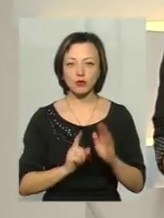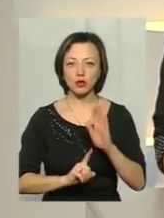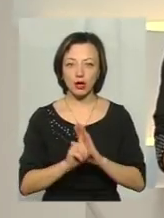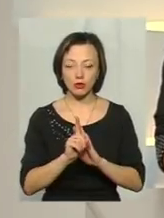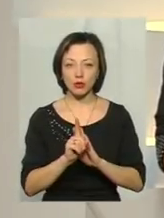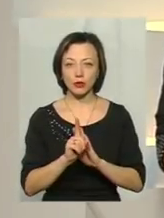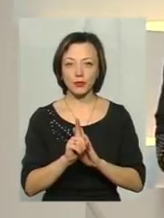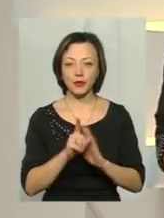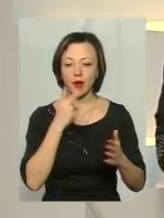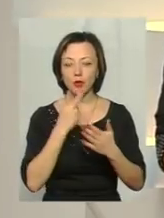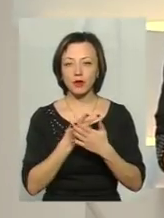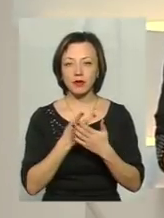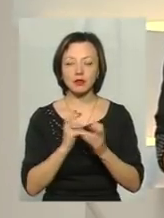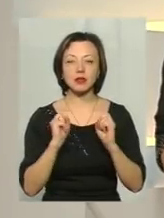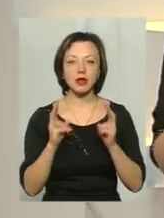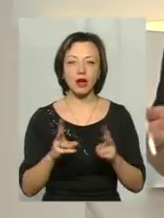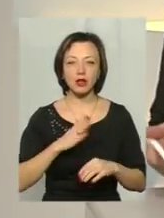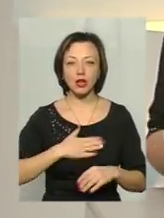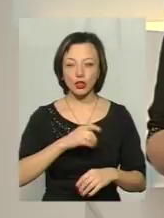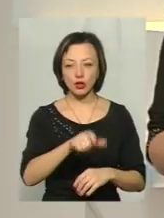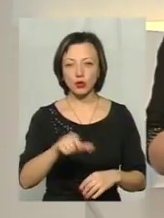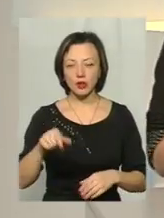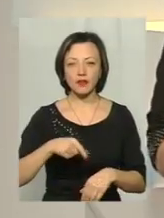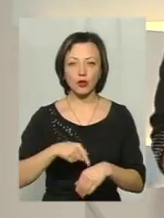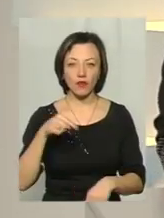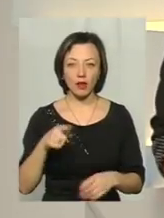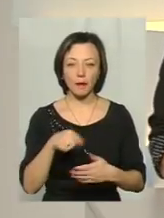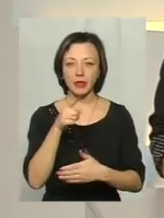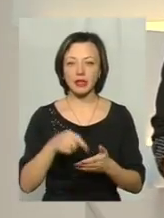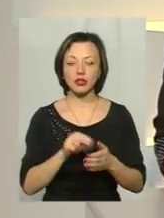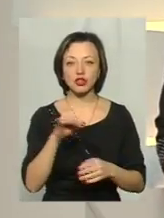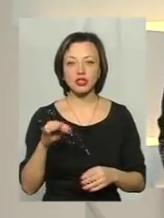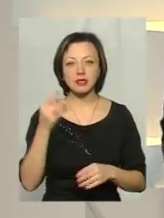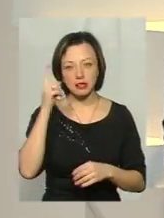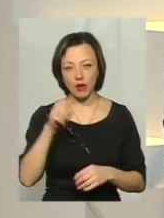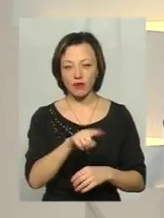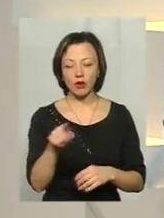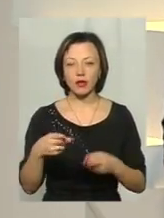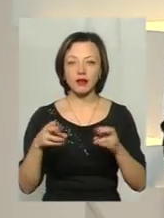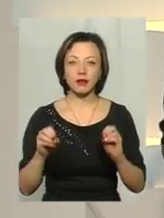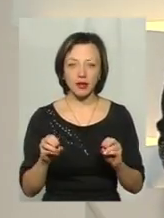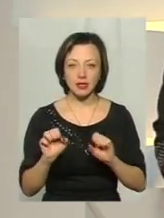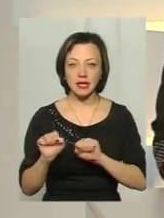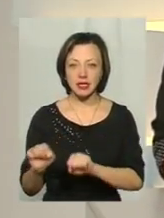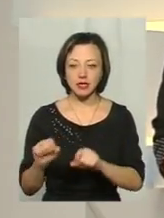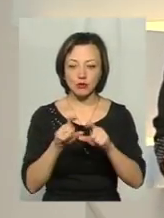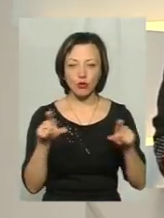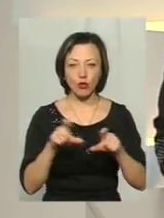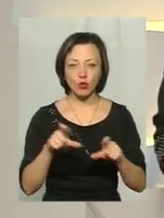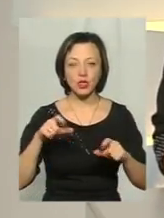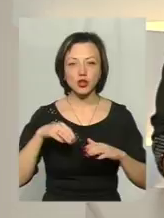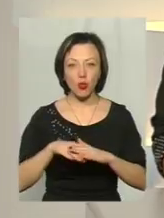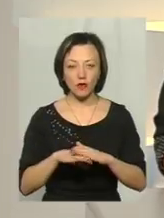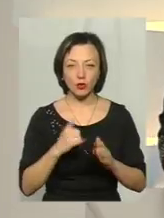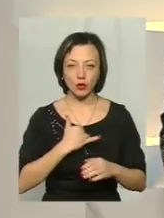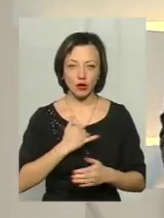ми подивились, як наші містяни відреагували на питання, чи знають вони, де захисні споруди і сховища